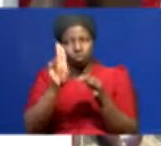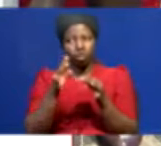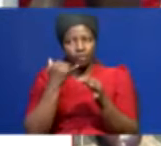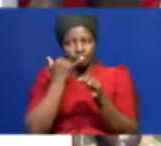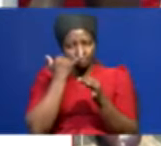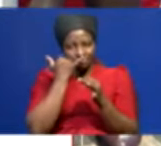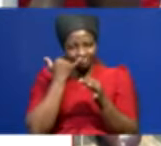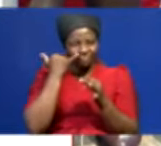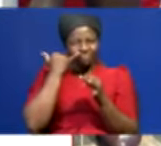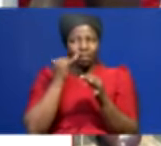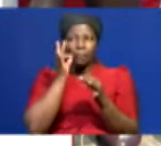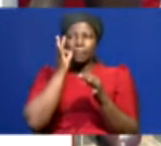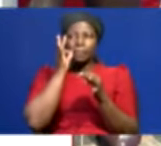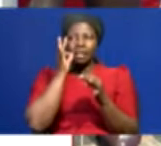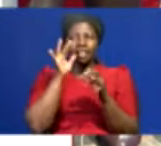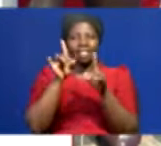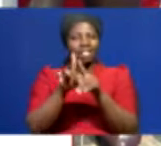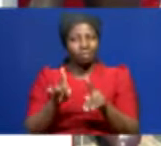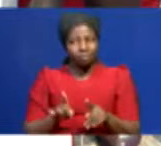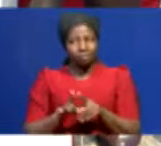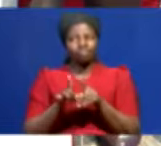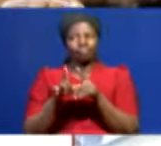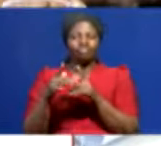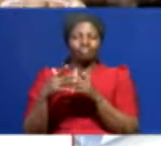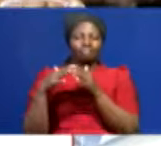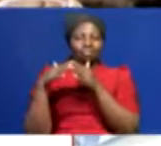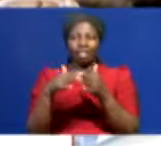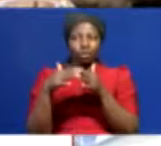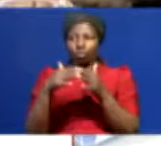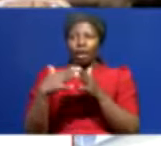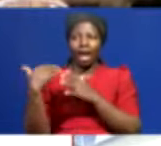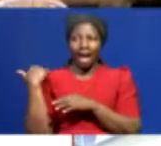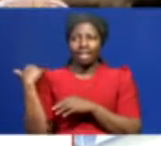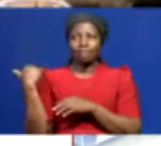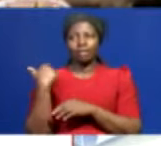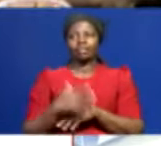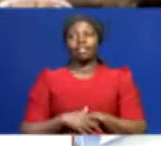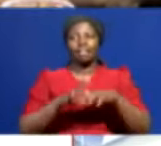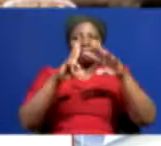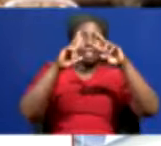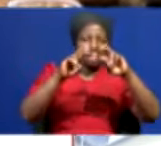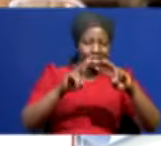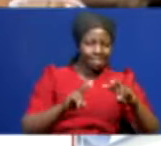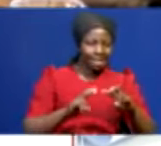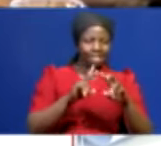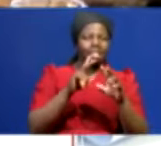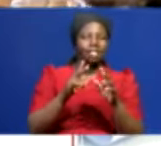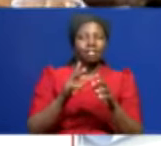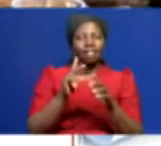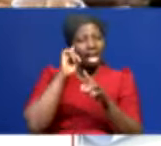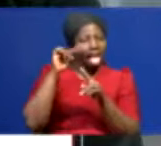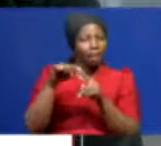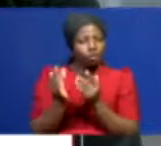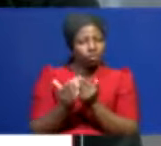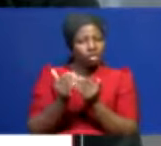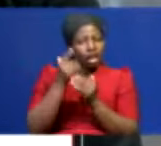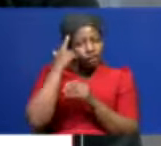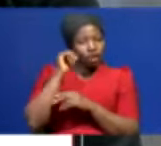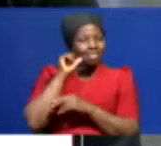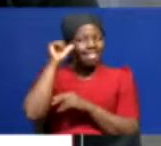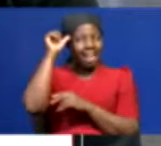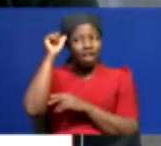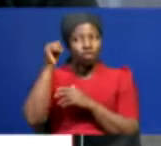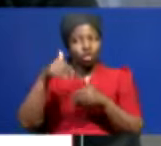wa kwanza wa shirika la kushughulikia afya ya vijana wanaobalehe humu nchini umeashiria kuwa ipo haja